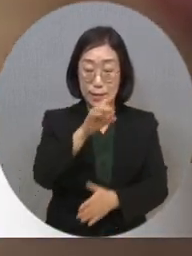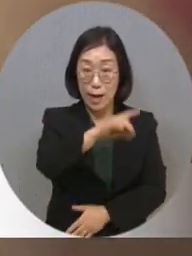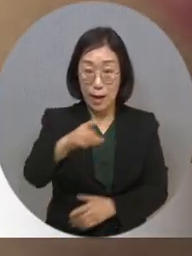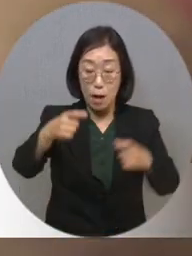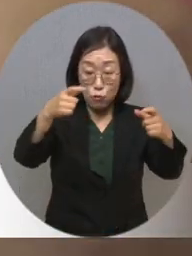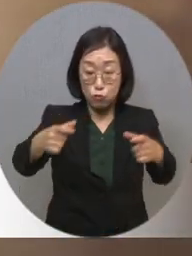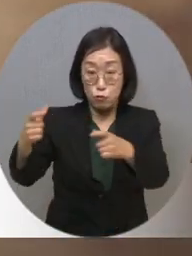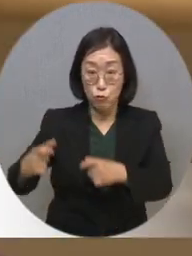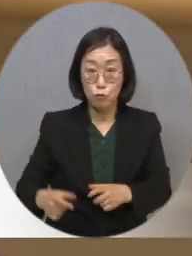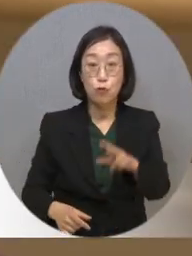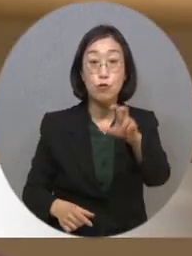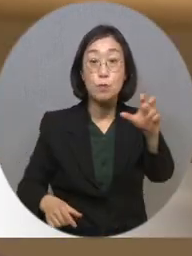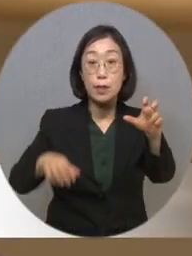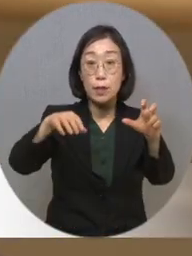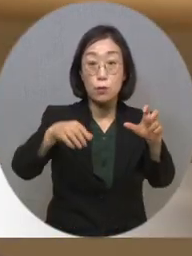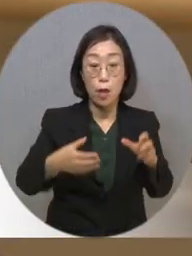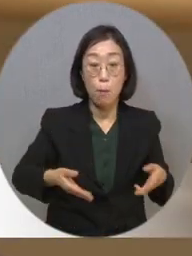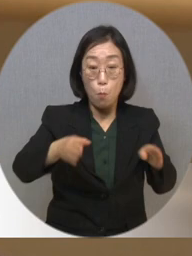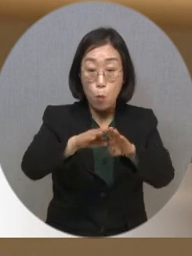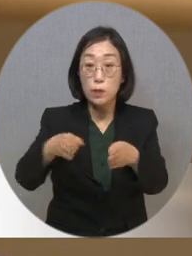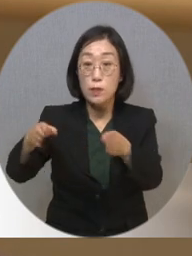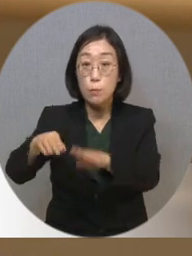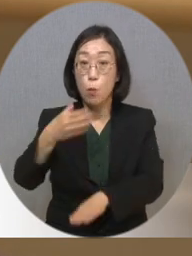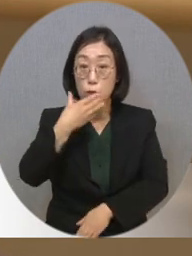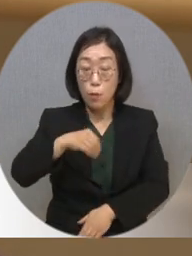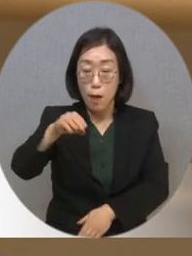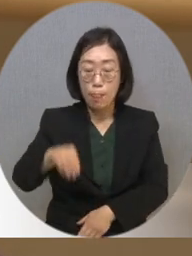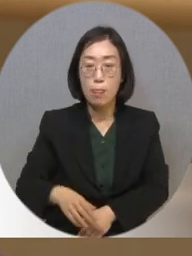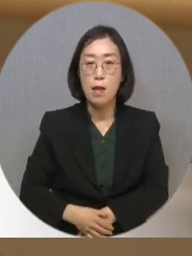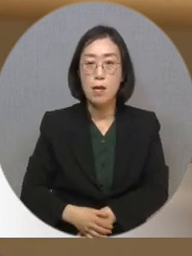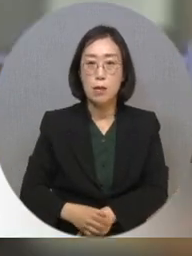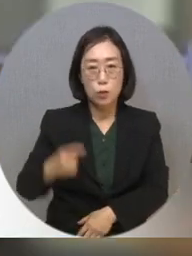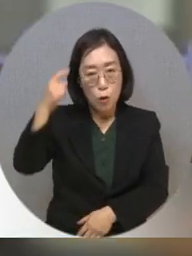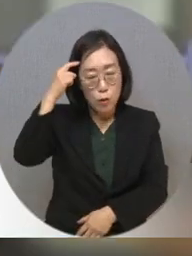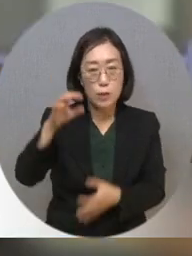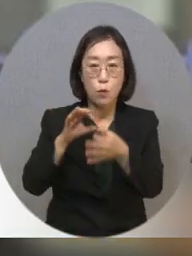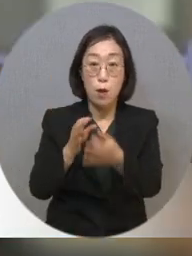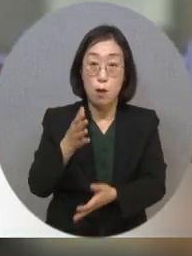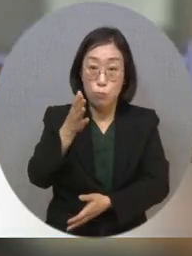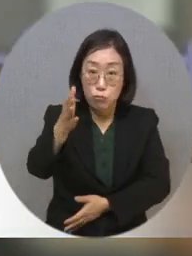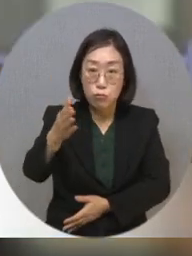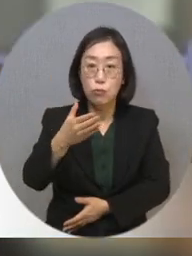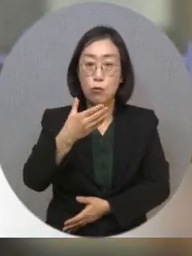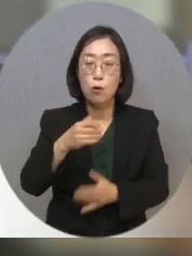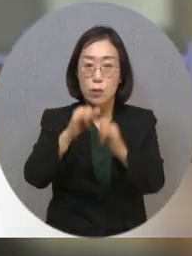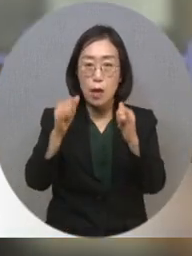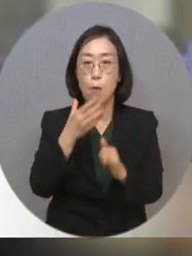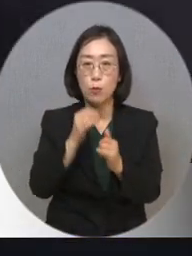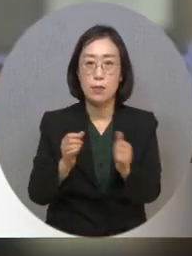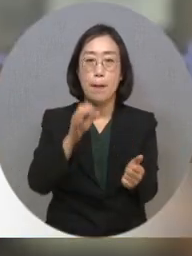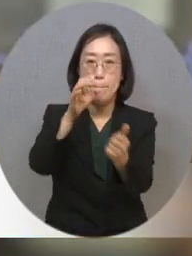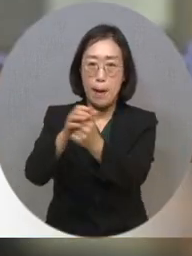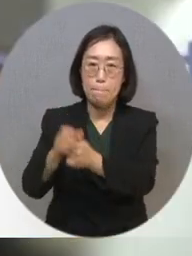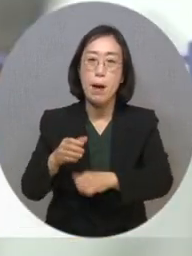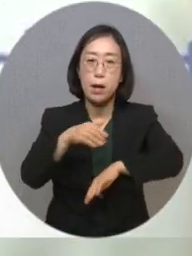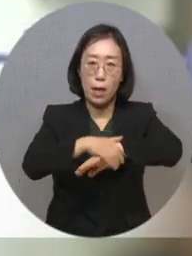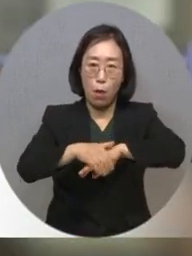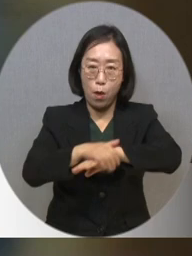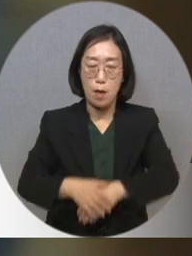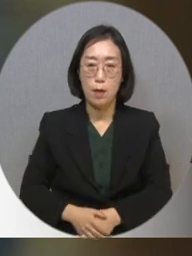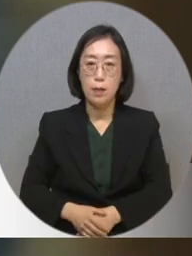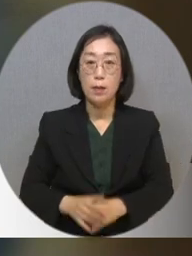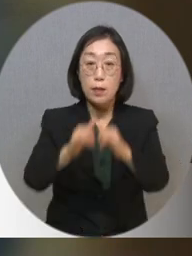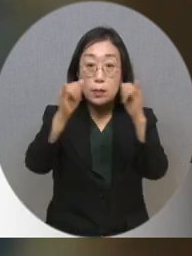25개 종합복지관에 정신건강 사회복지사 255명을 배치한다는 계획입니다 아울러